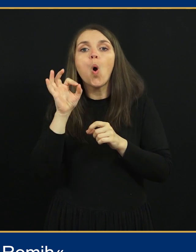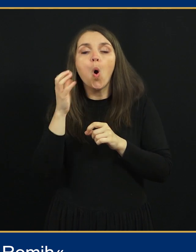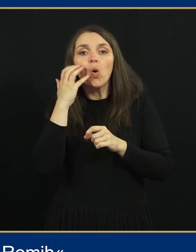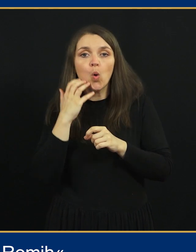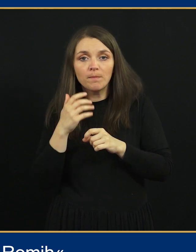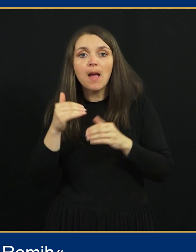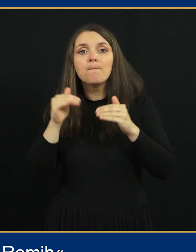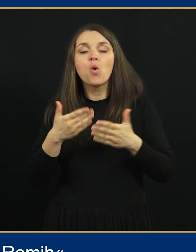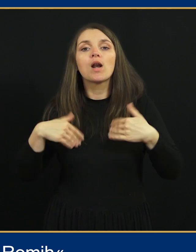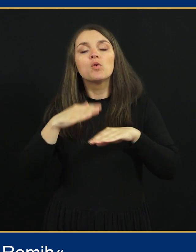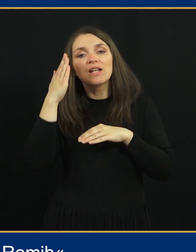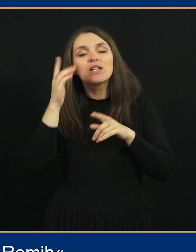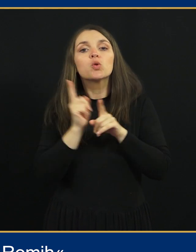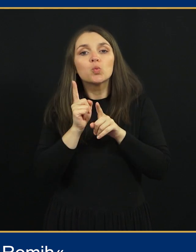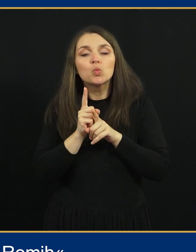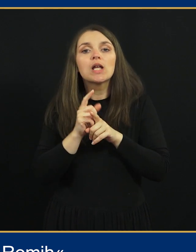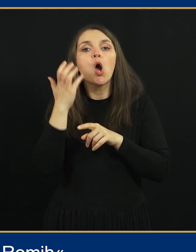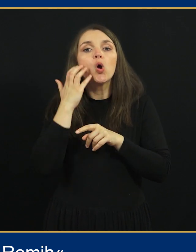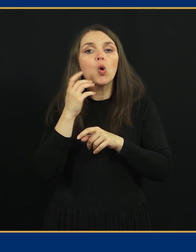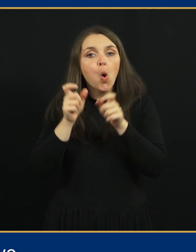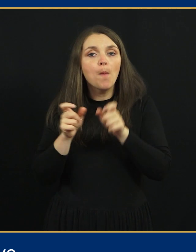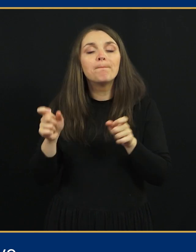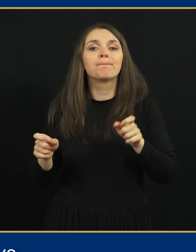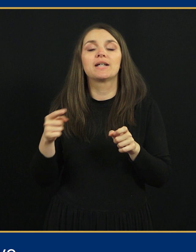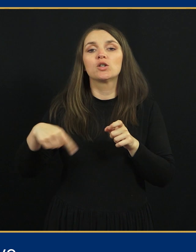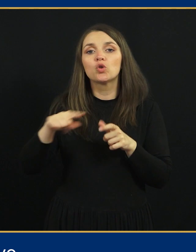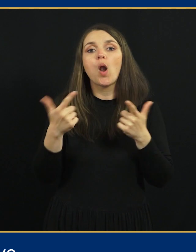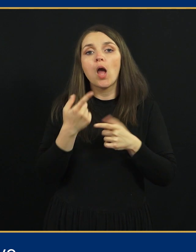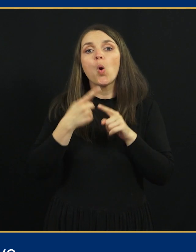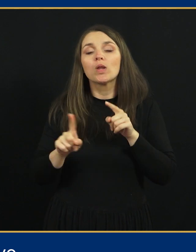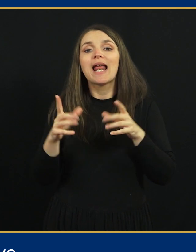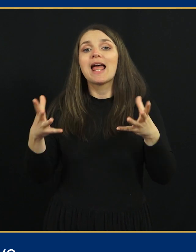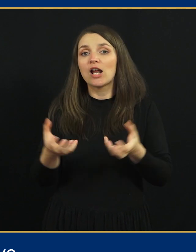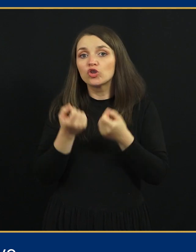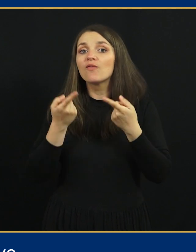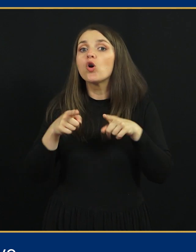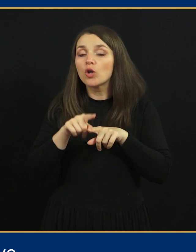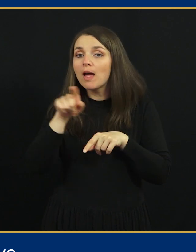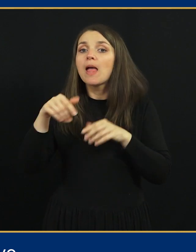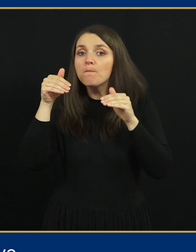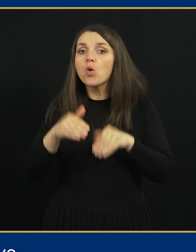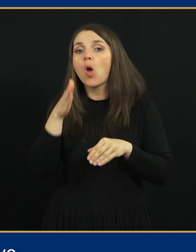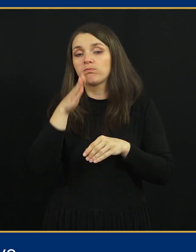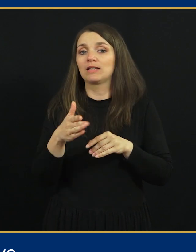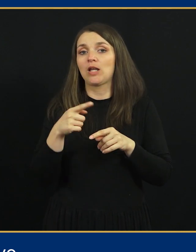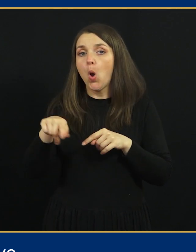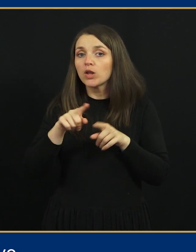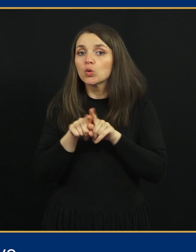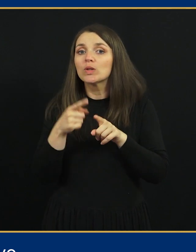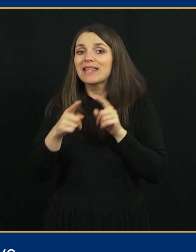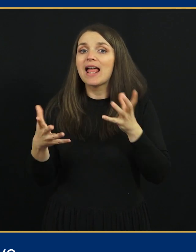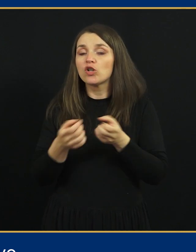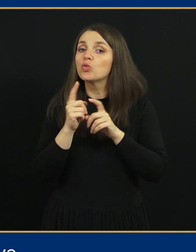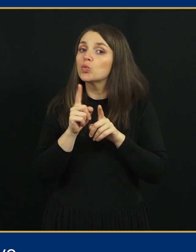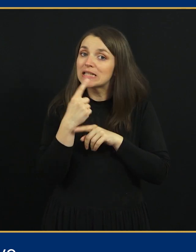brez Romov o Romih, se moramo zavedati tudi, da so Romi lahko del rešitve oziroma da morajo biti